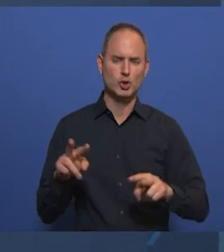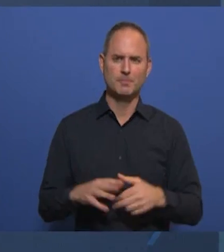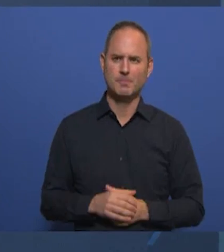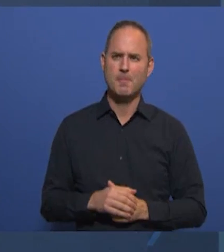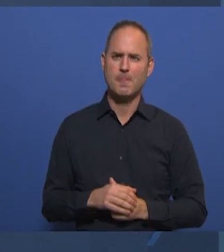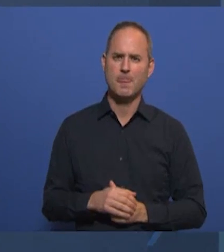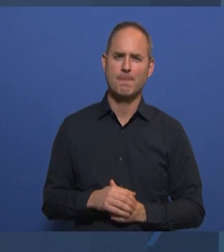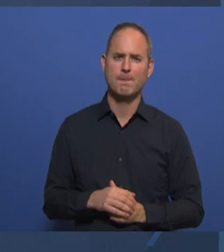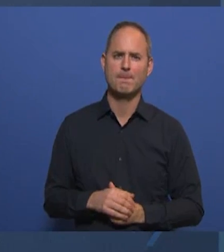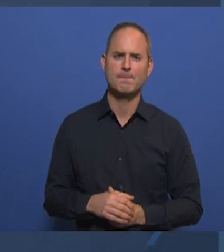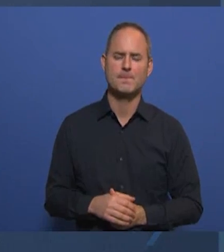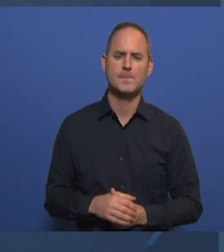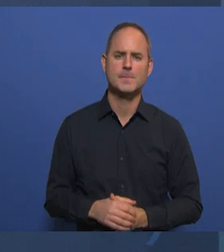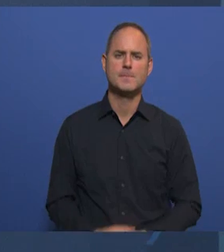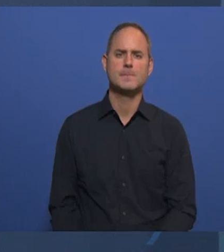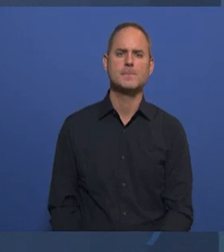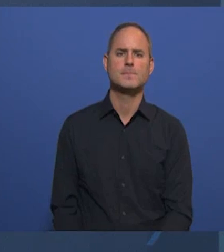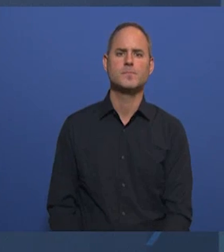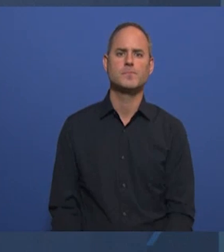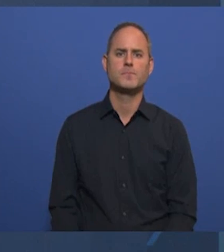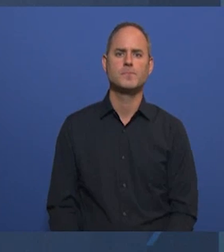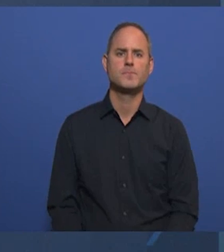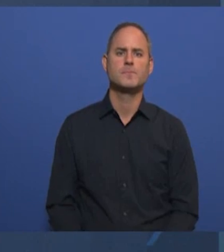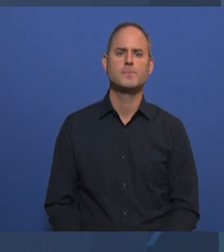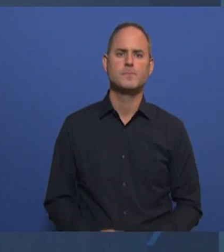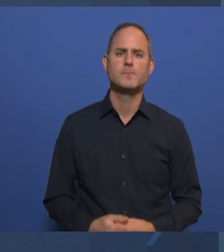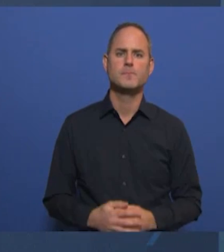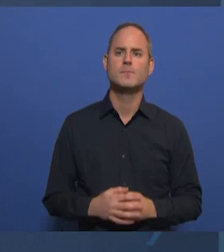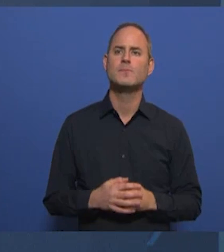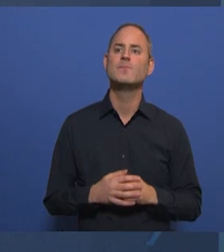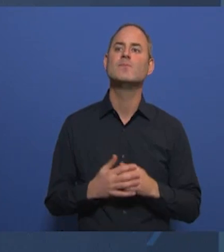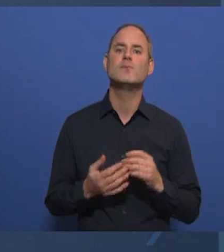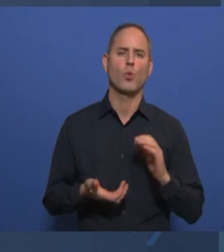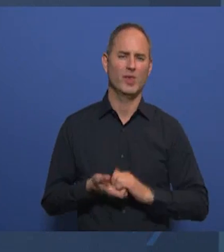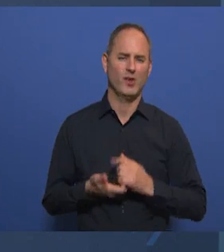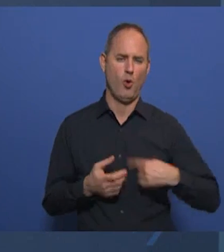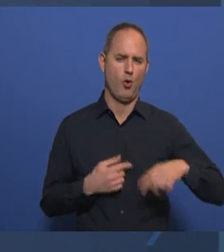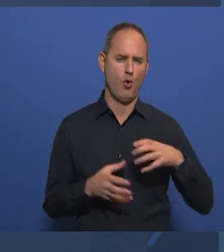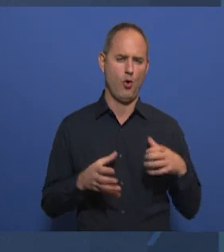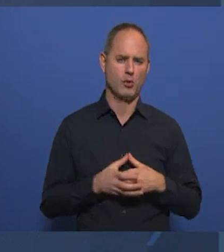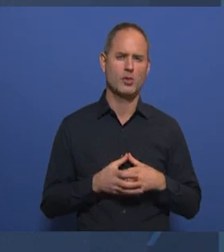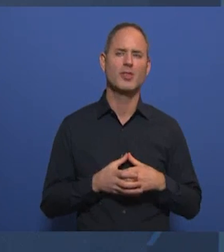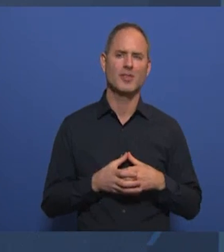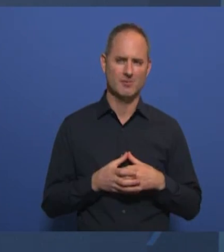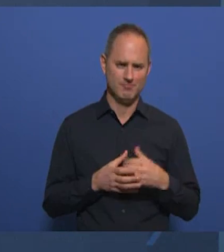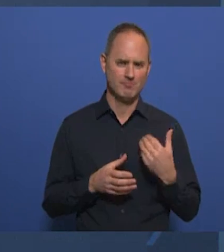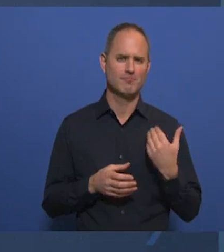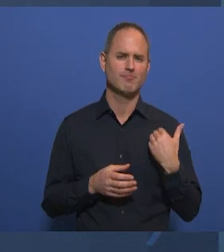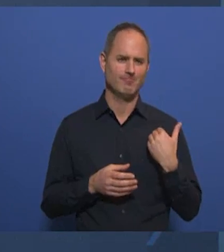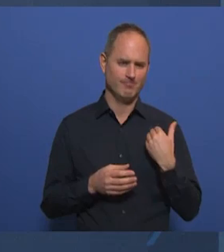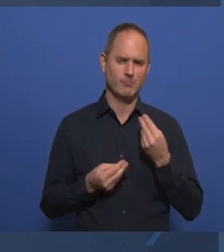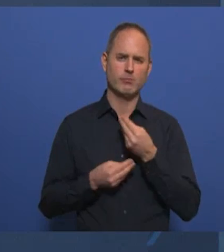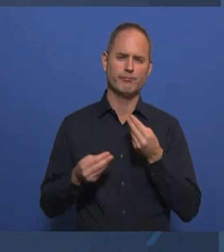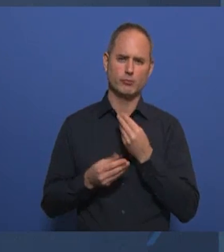dazu. Für die unionsgeführten Bundesländer habe ich schon in der vergangenen Woche Gespräche über die Vorbereitung einer